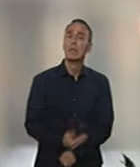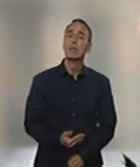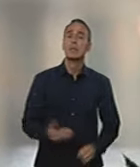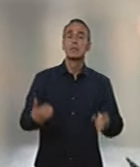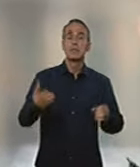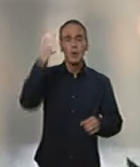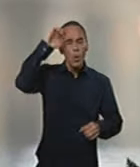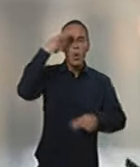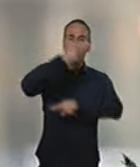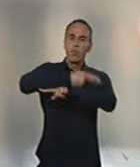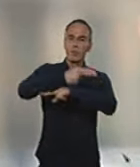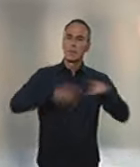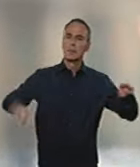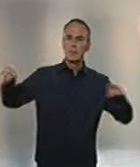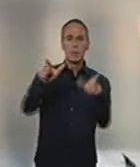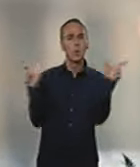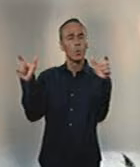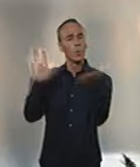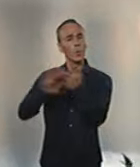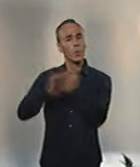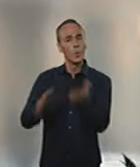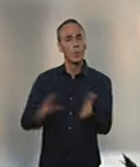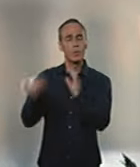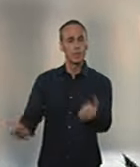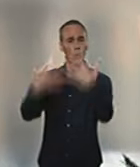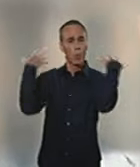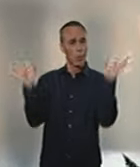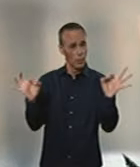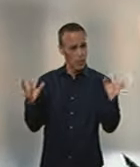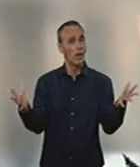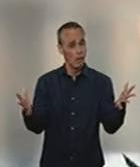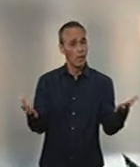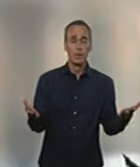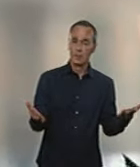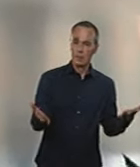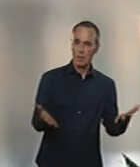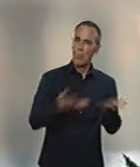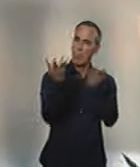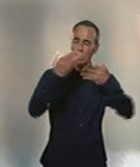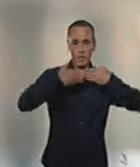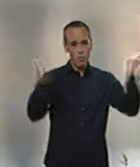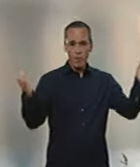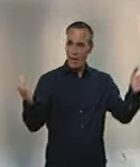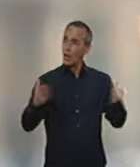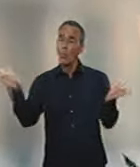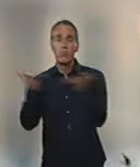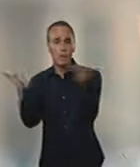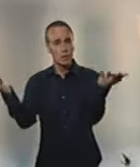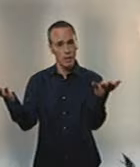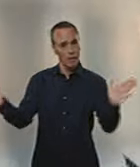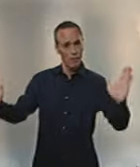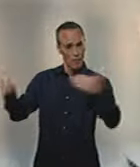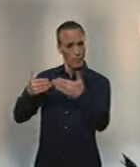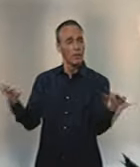l'Europe si nos marchés publics sont ouverts alors que les autres ne le sont pas si nous ne pouvons pas réserver une part de nos marchés à nos